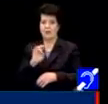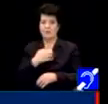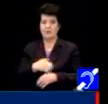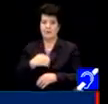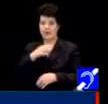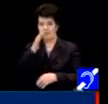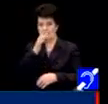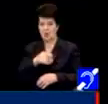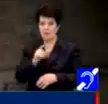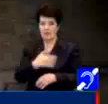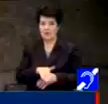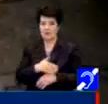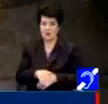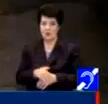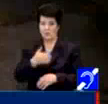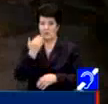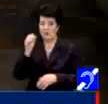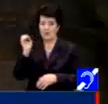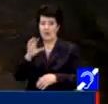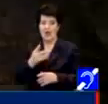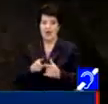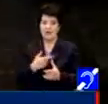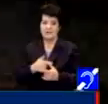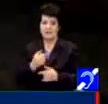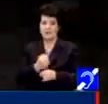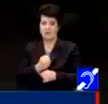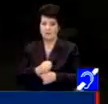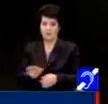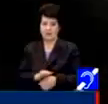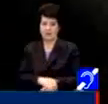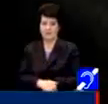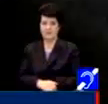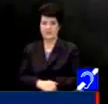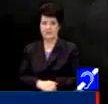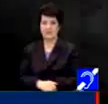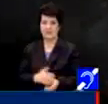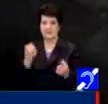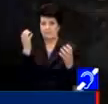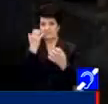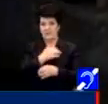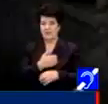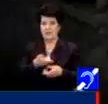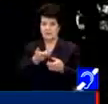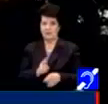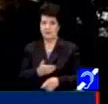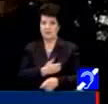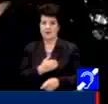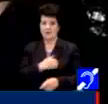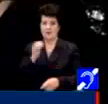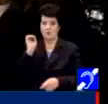Chișinău. Pe unele porțiuni de drum lipsesc lampadarele, iar altele nu funcționează. Să vede că e întuneric. Sigur că ne dorim să